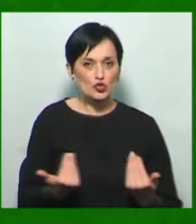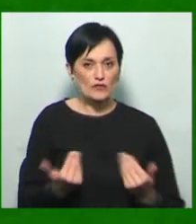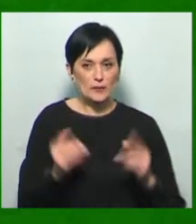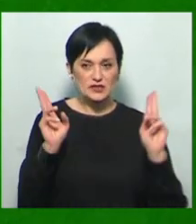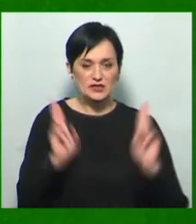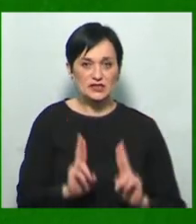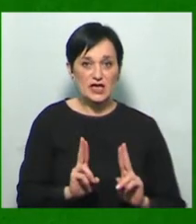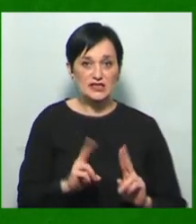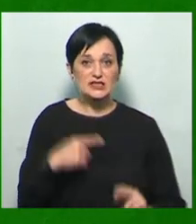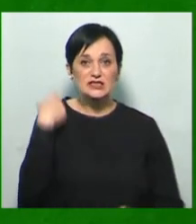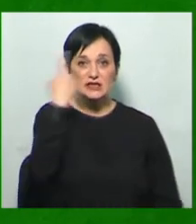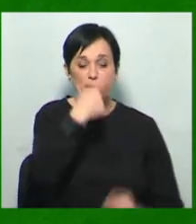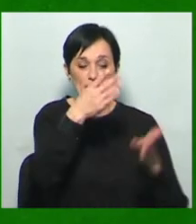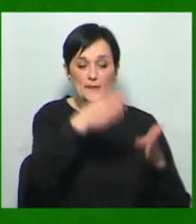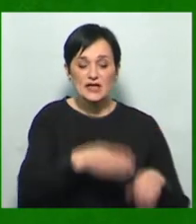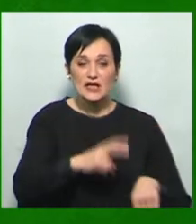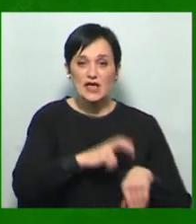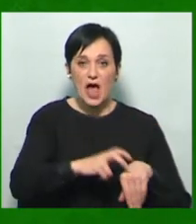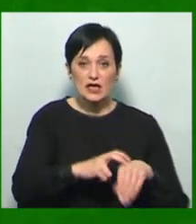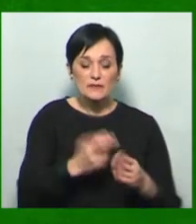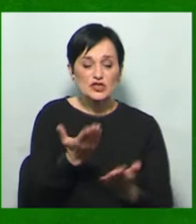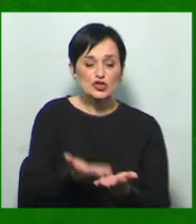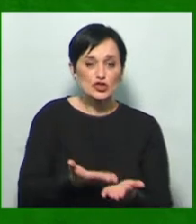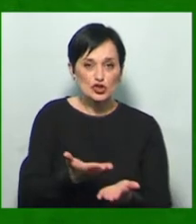წესი პირადი ექიმის რჩევით.